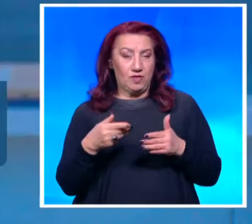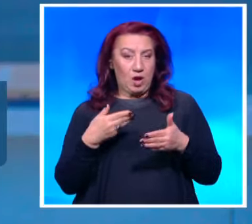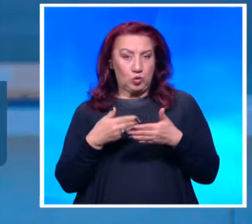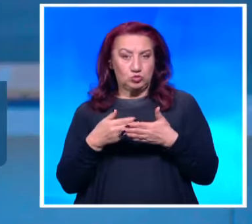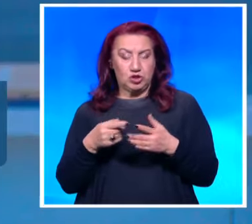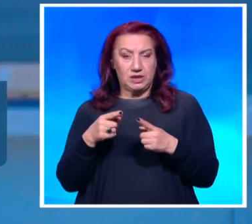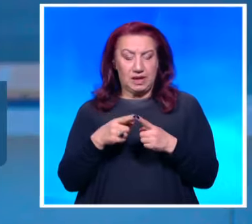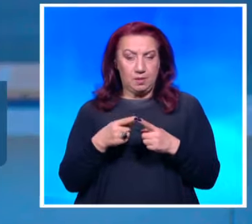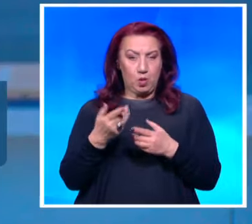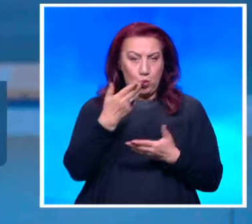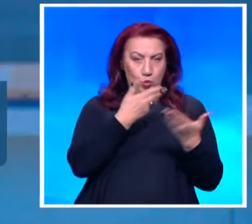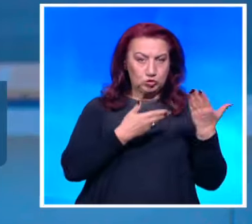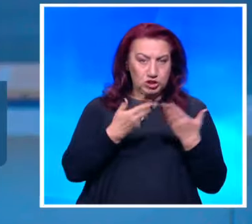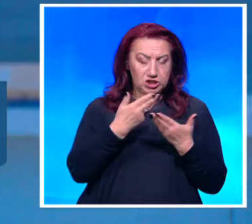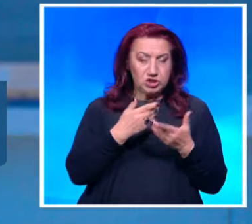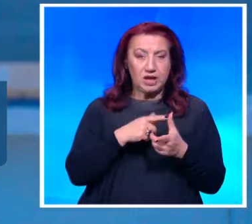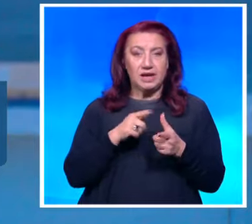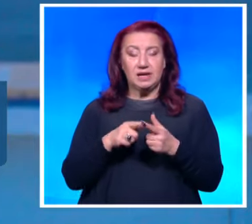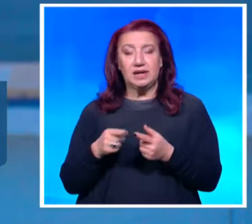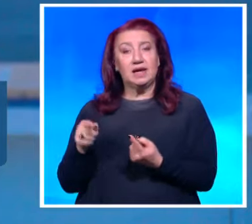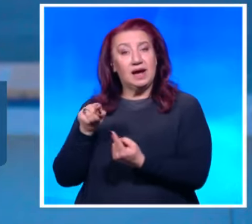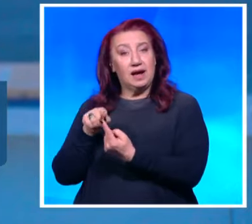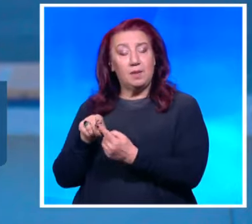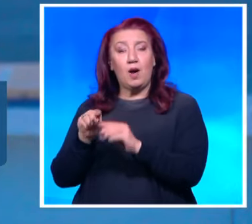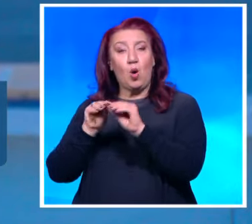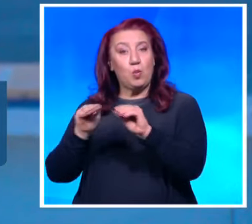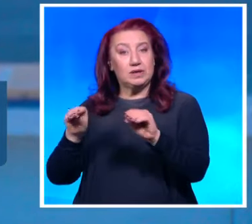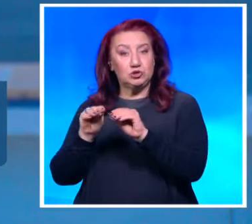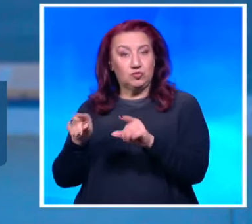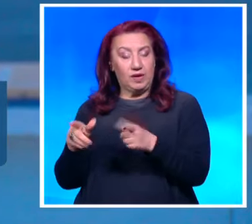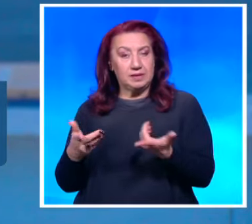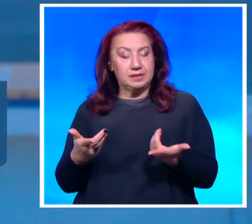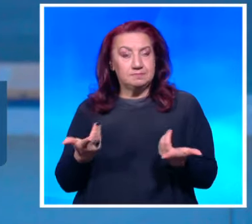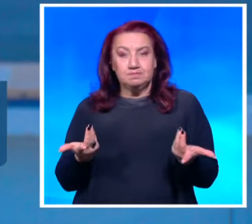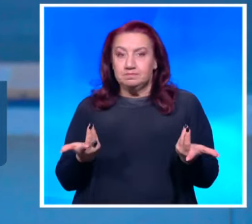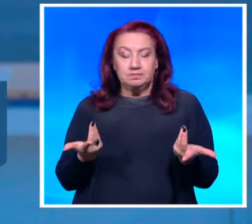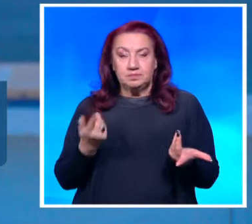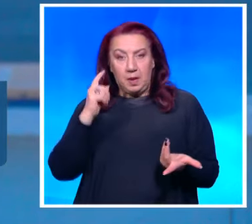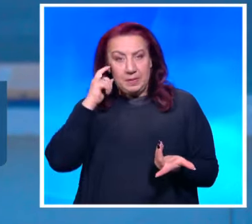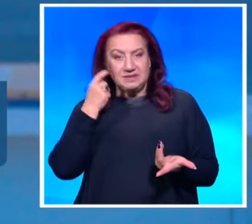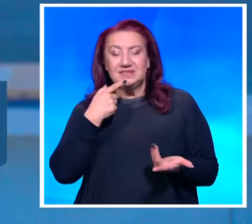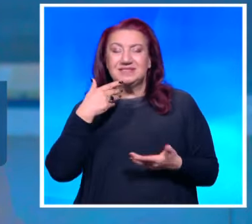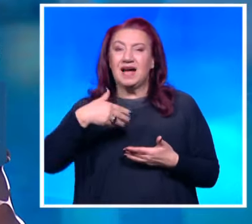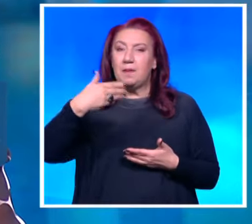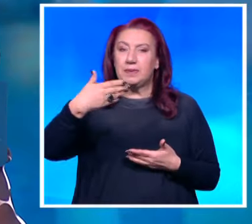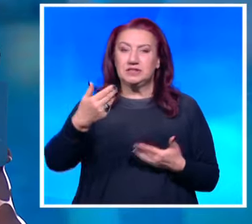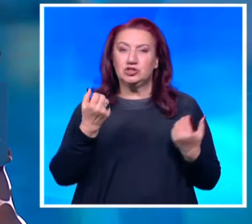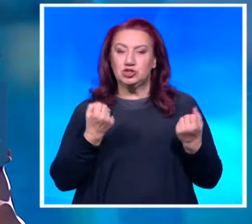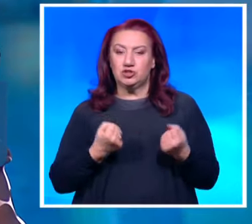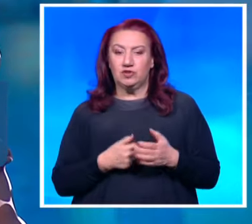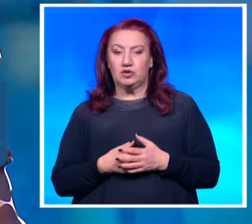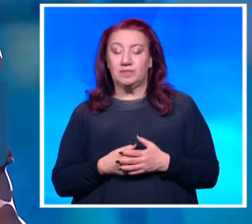към образованието? Или въобще към идеята за живота като такъв? Бъдещето им. За да бъдат ангажирани, трябва да